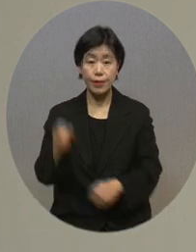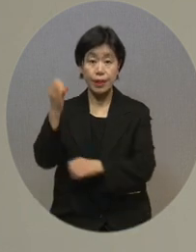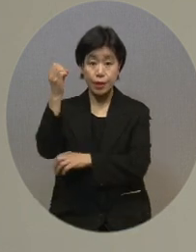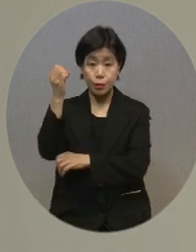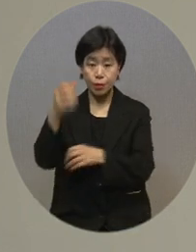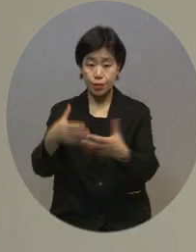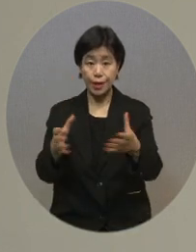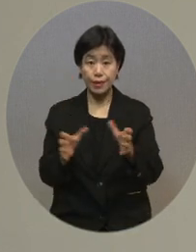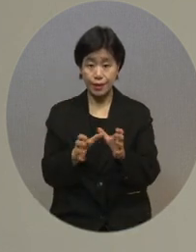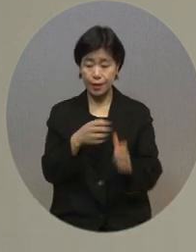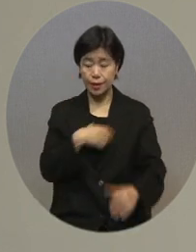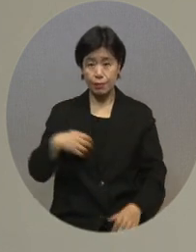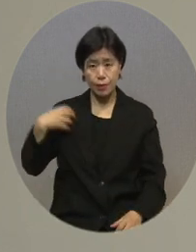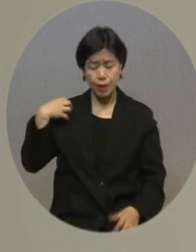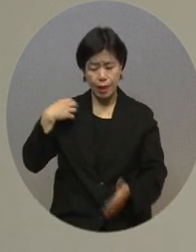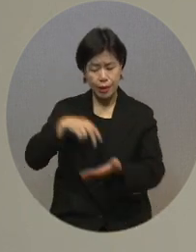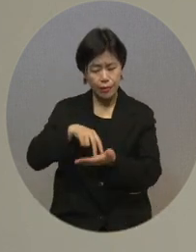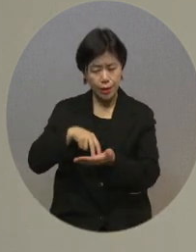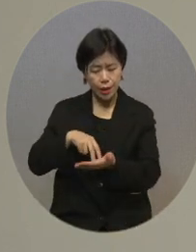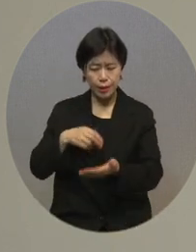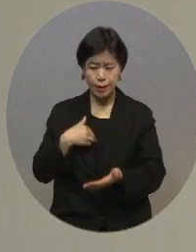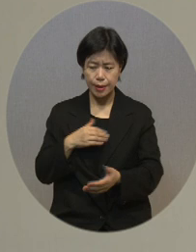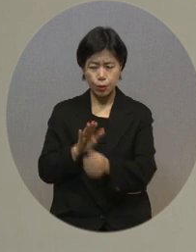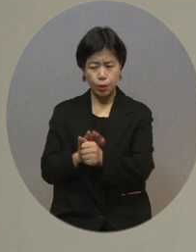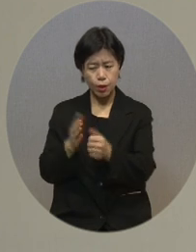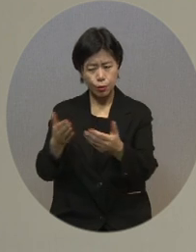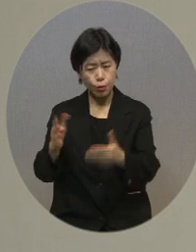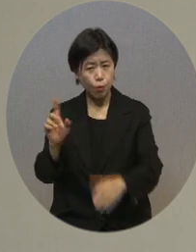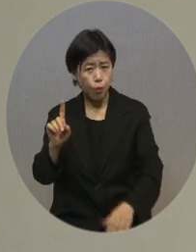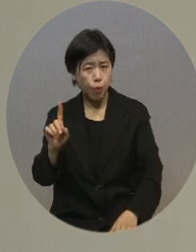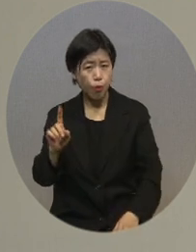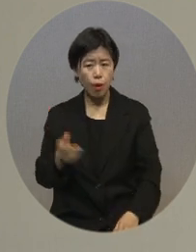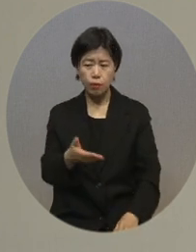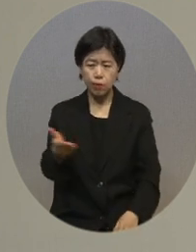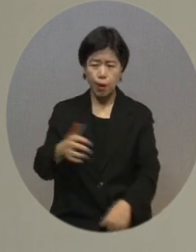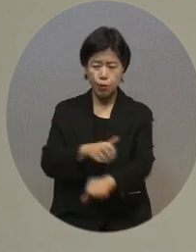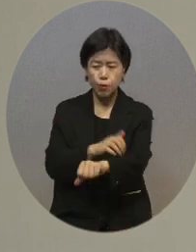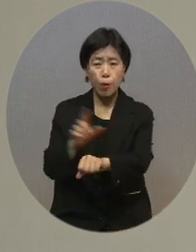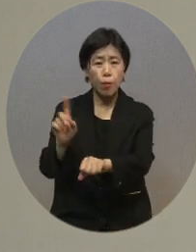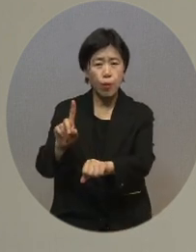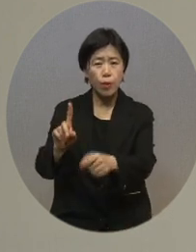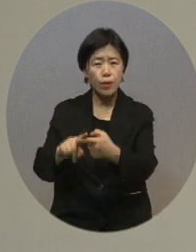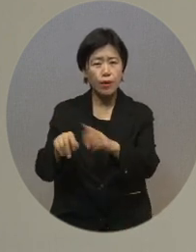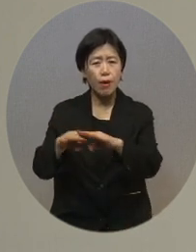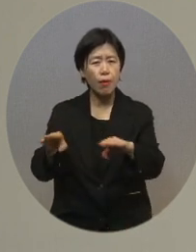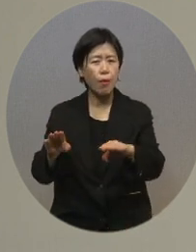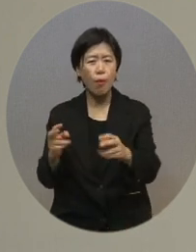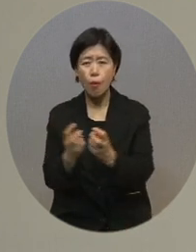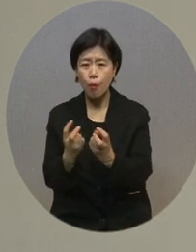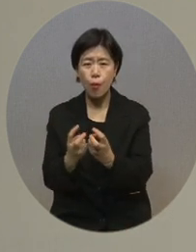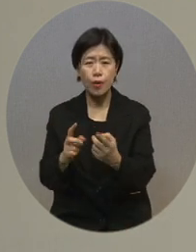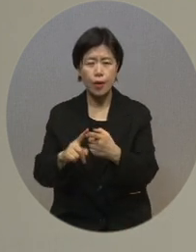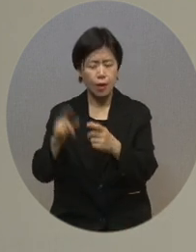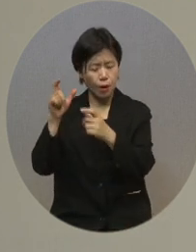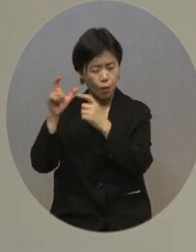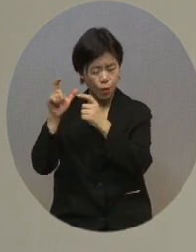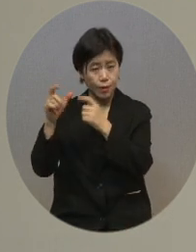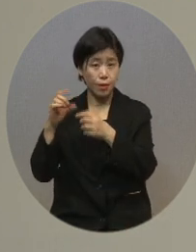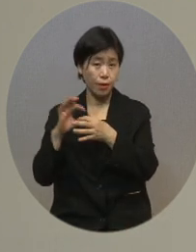기초단체의 입장에서 뭘 할 수 있을까? 주민들의 어떤 가려운 부분을 긁어줄 수 있을까? 그런 고민들을